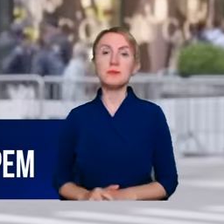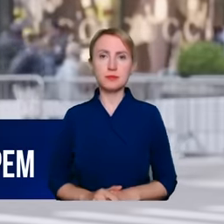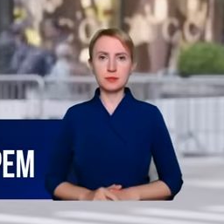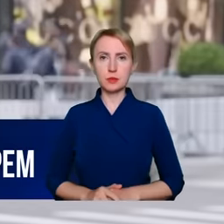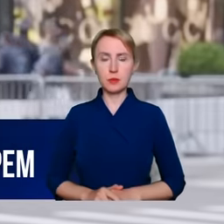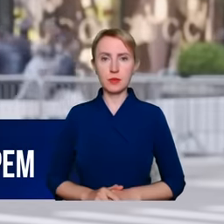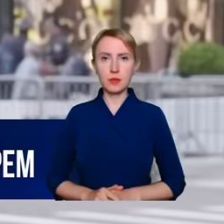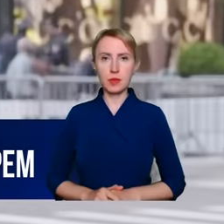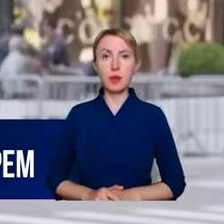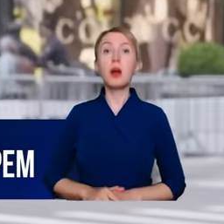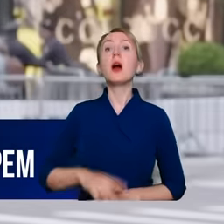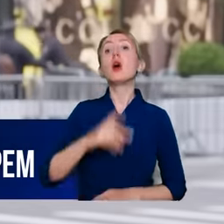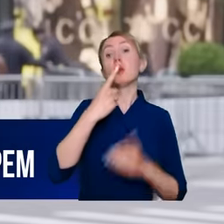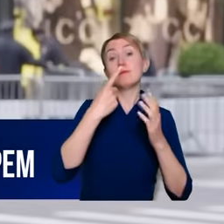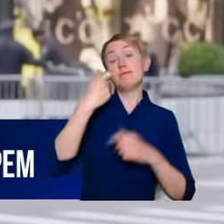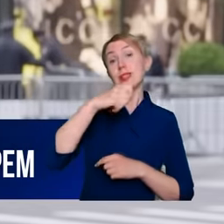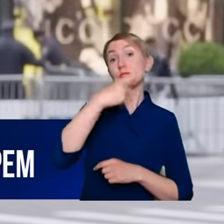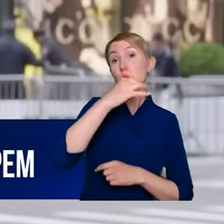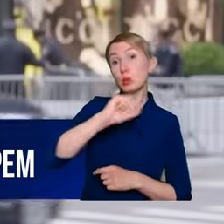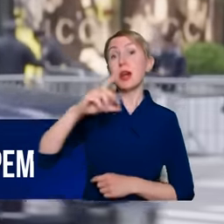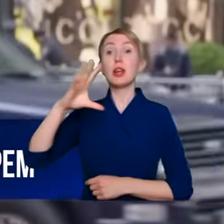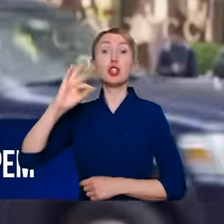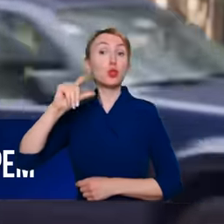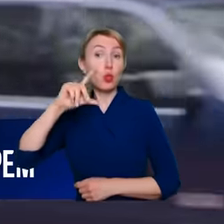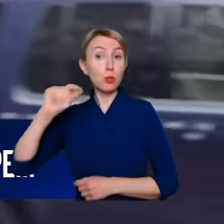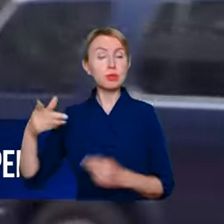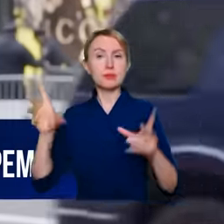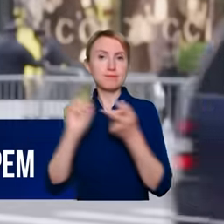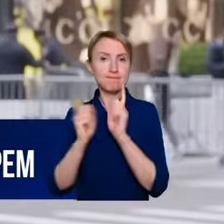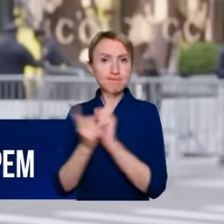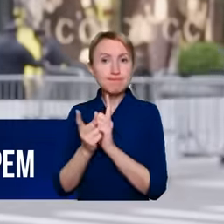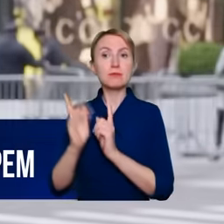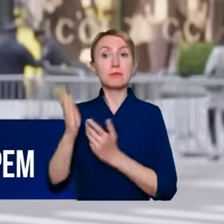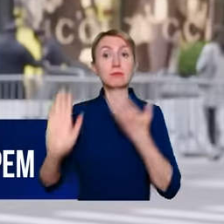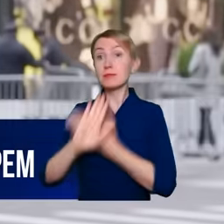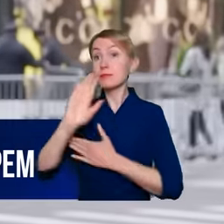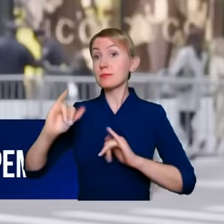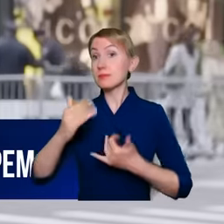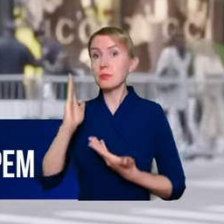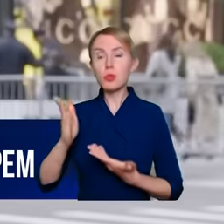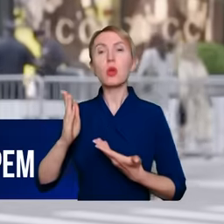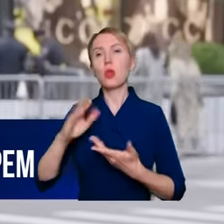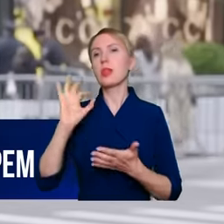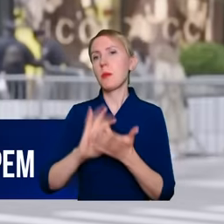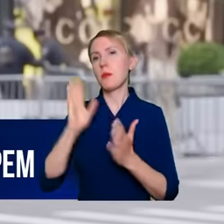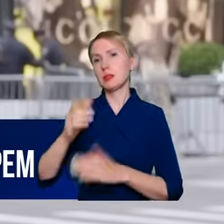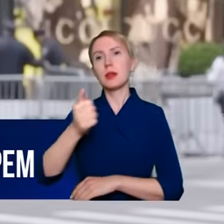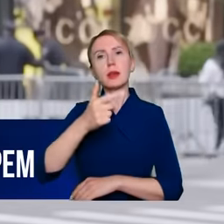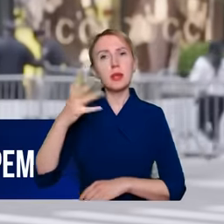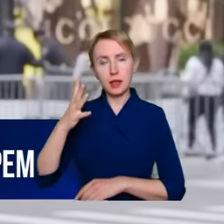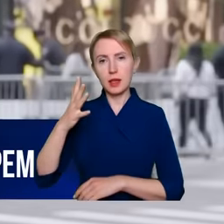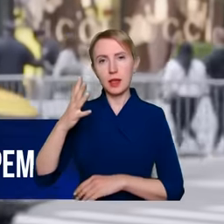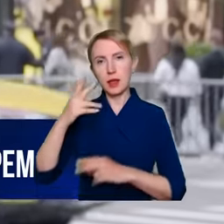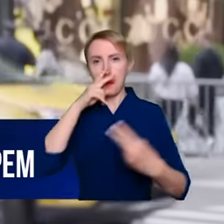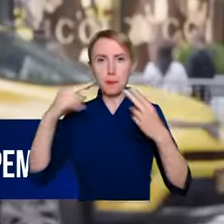45. prezydentem Stanów Zjednoczonych, Donaldem Trumpem, to spotkanie, które z całą pewnością będzie miało co najmniej kilka perspektyw.